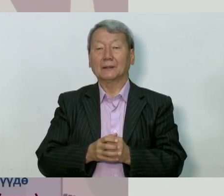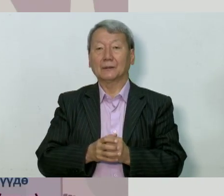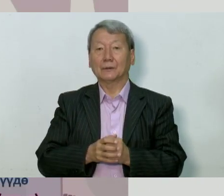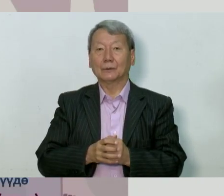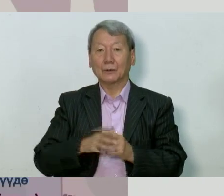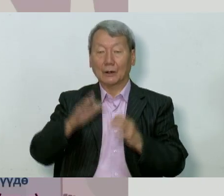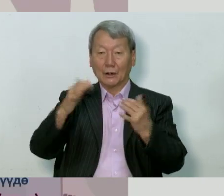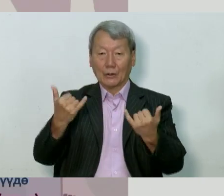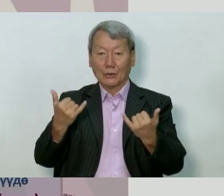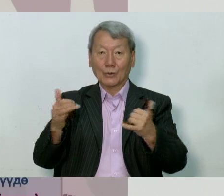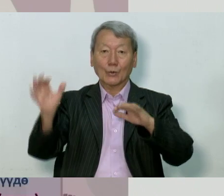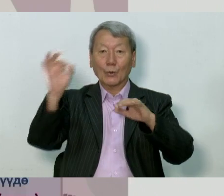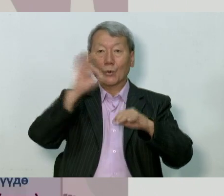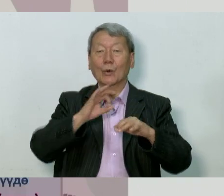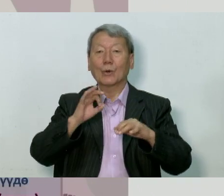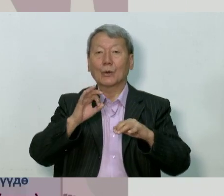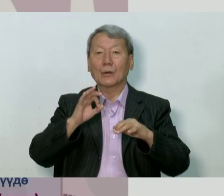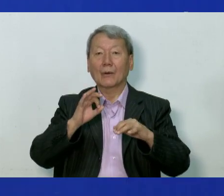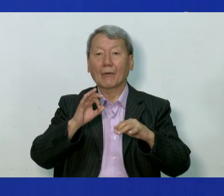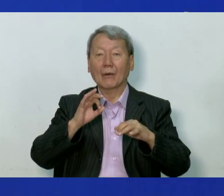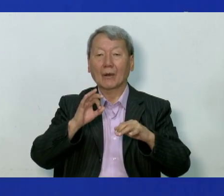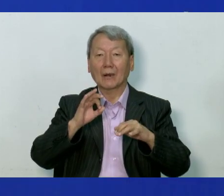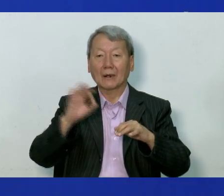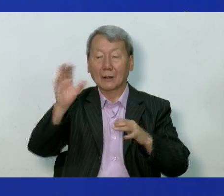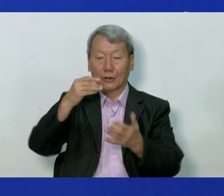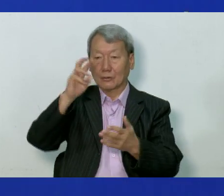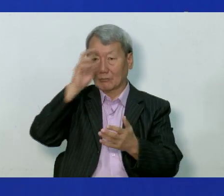Бул болсо мына